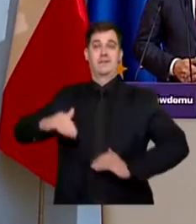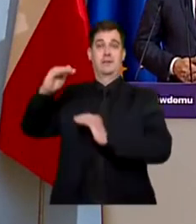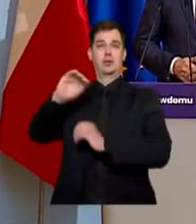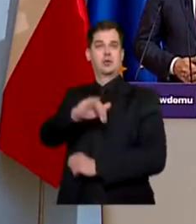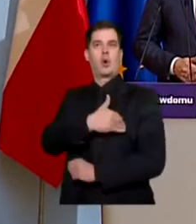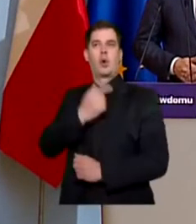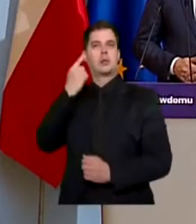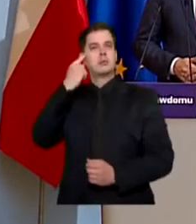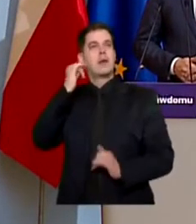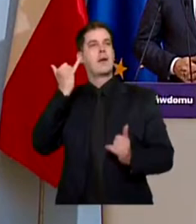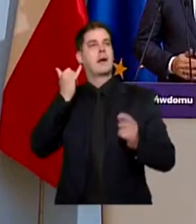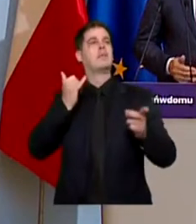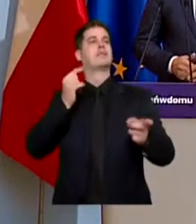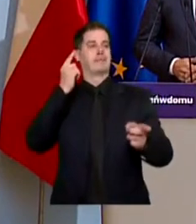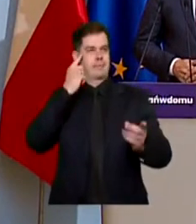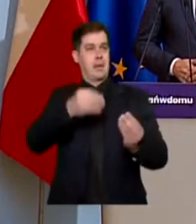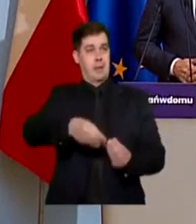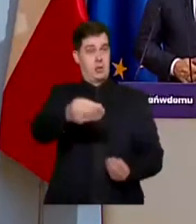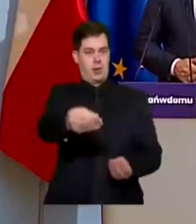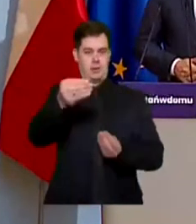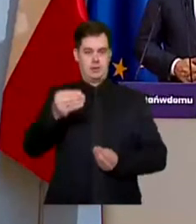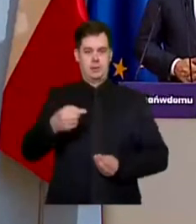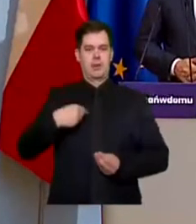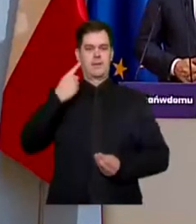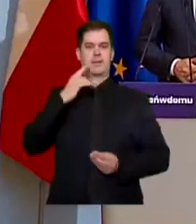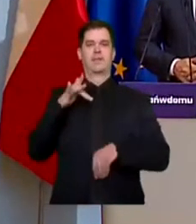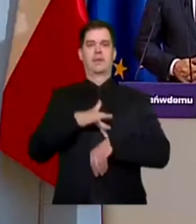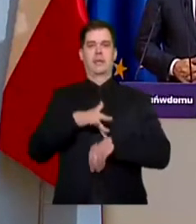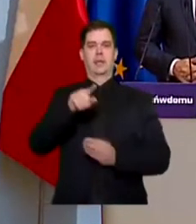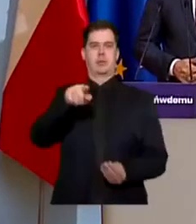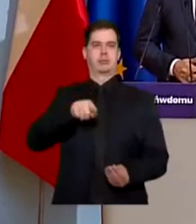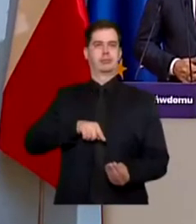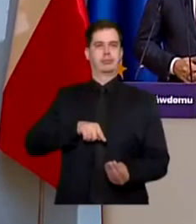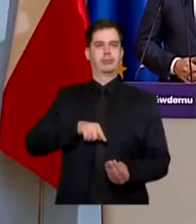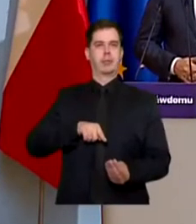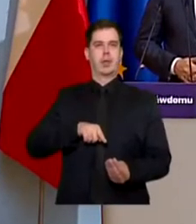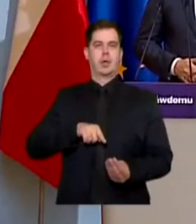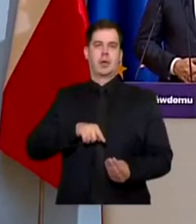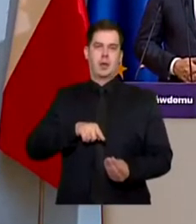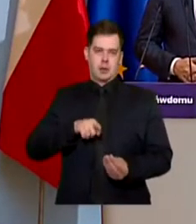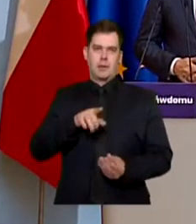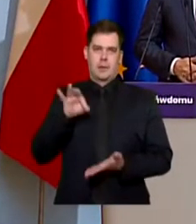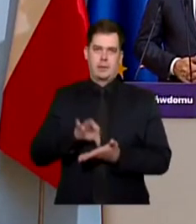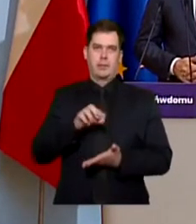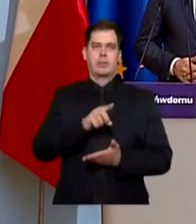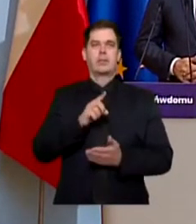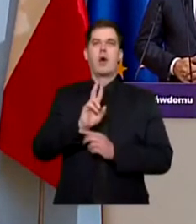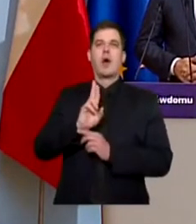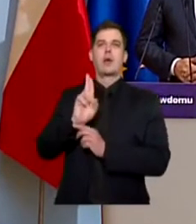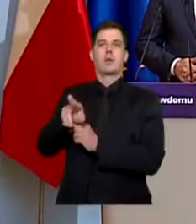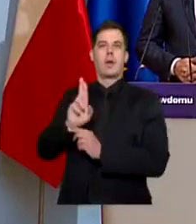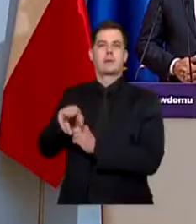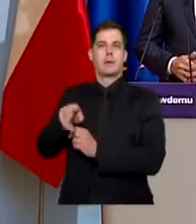uczelni. I na pewno też możemy stwierdzić, że o ile proces